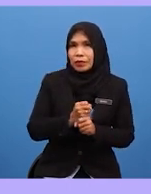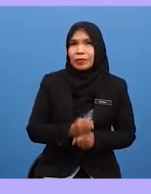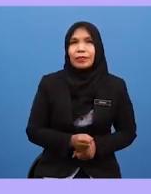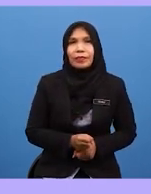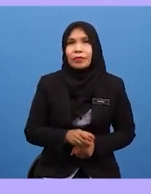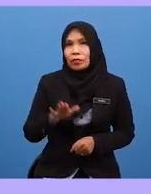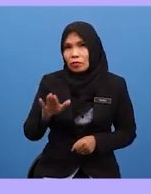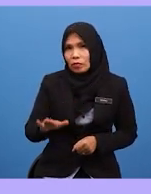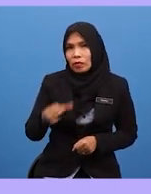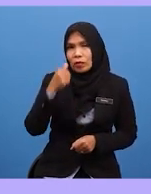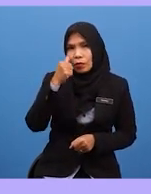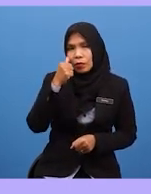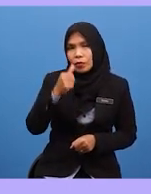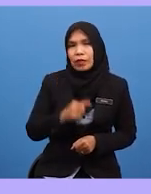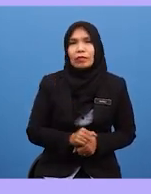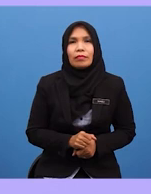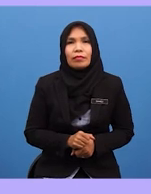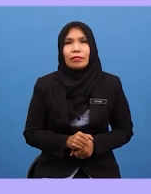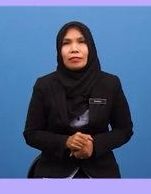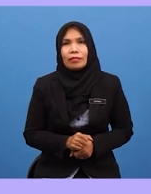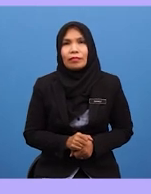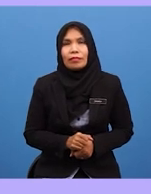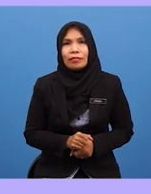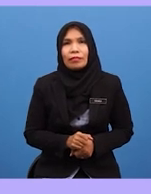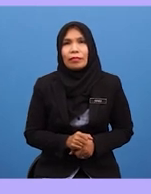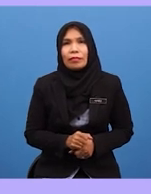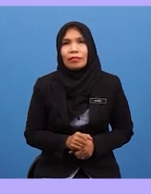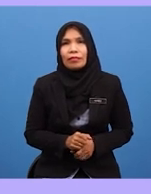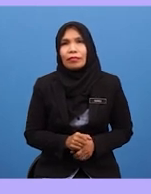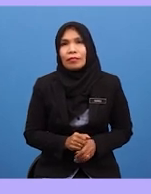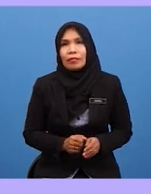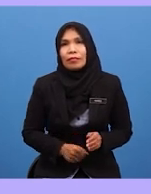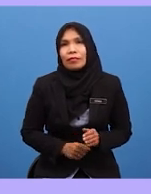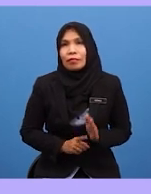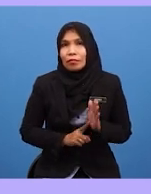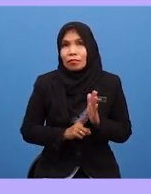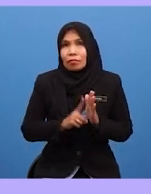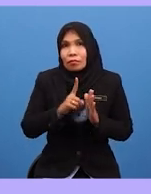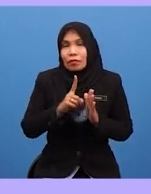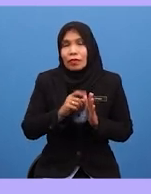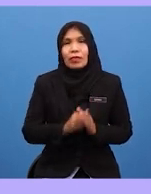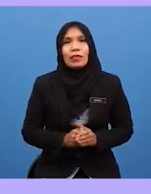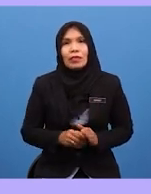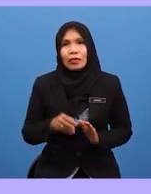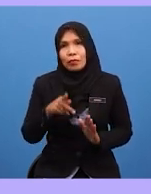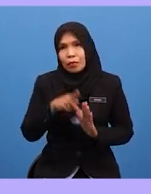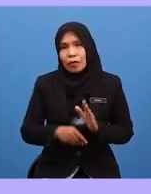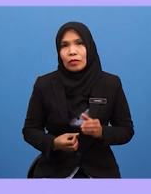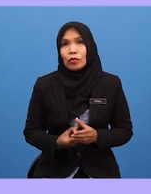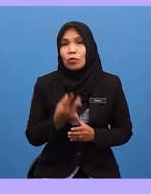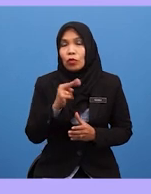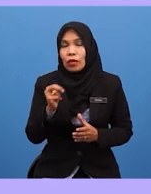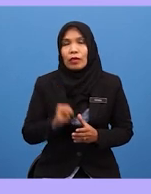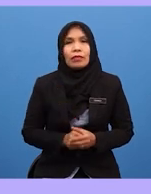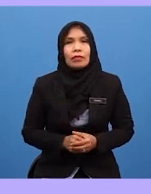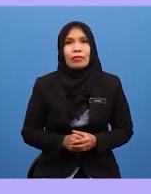Budak perempuan mengalami pertumbuhan yang mendadak dan mencapai